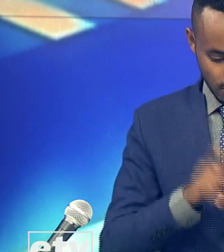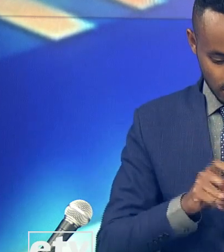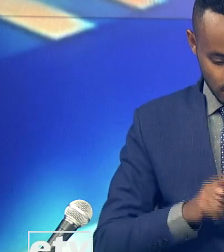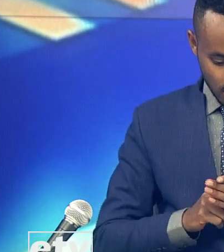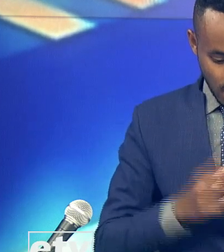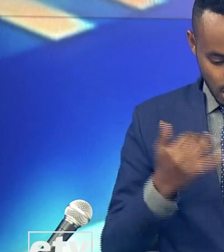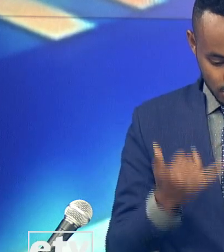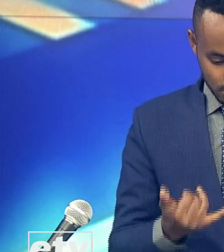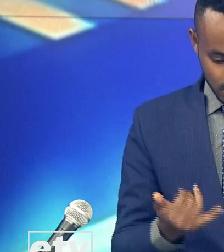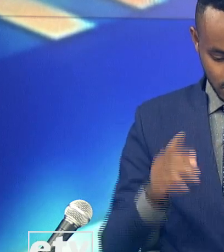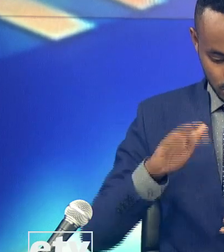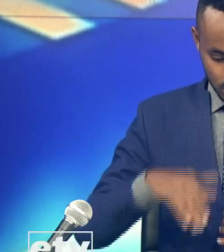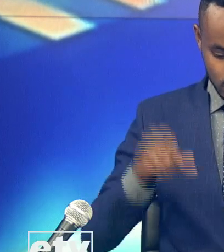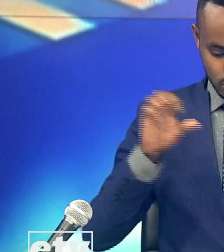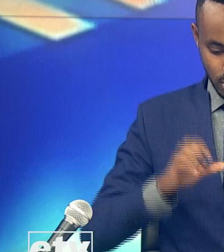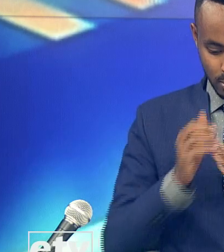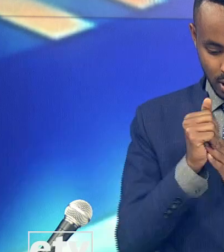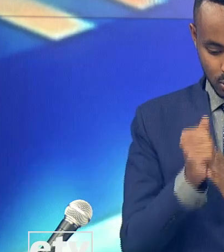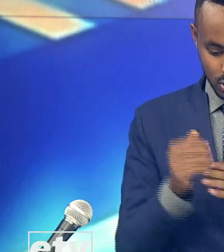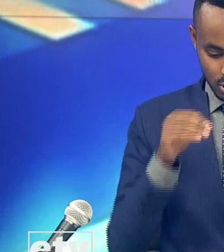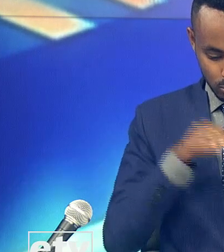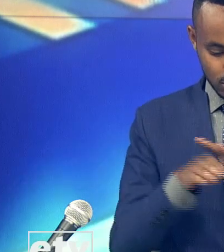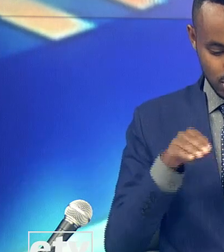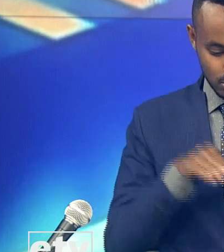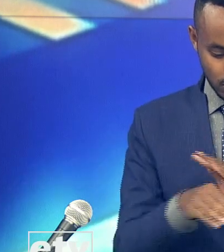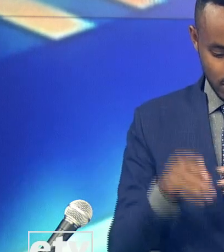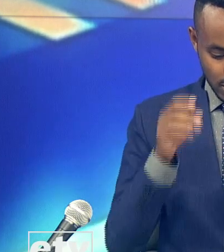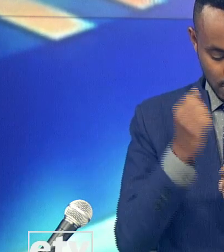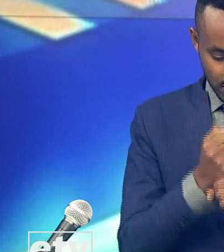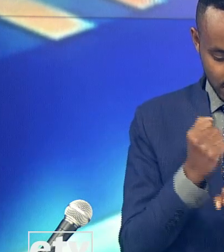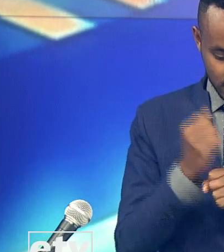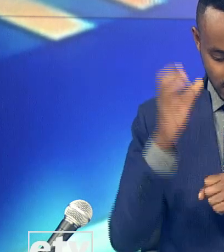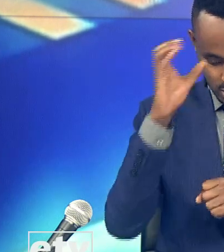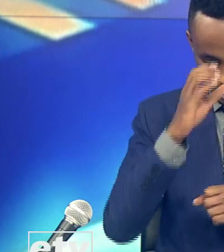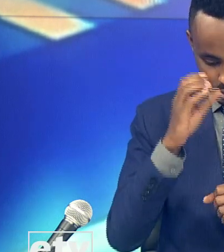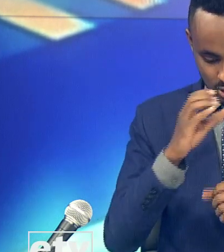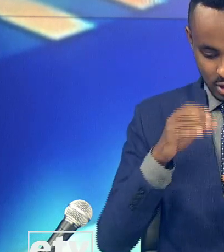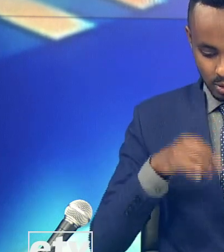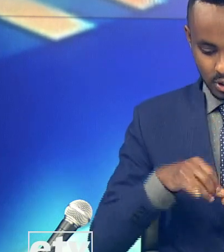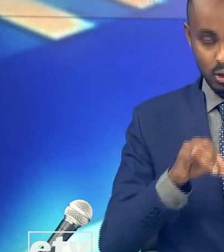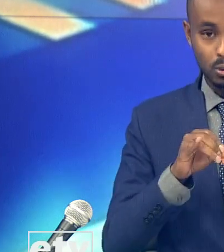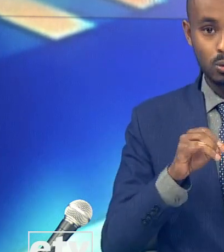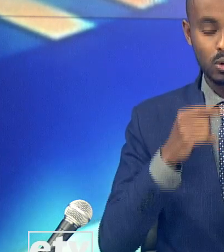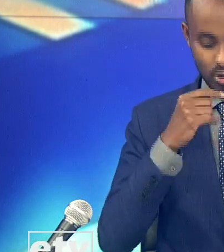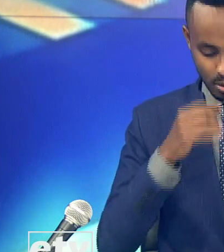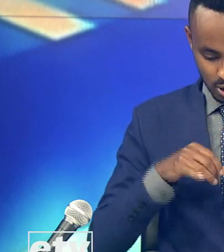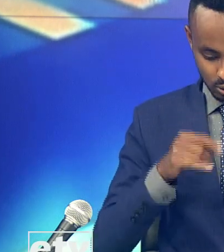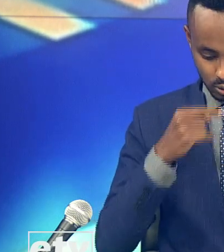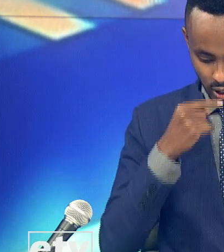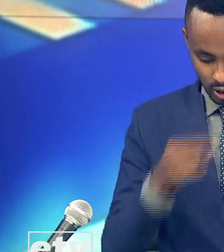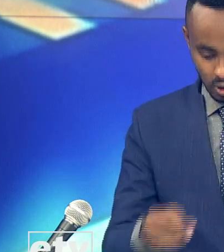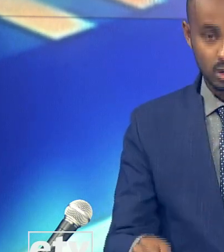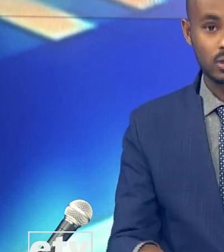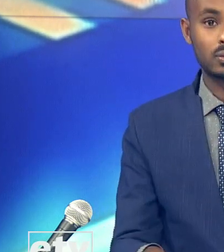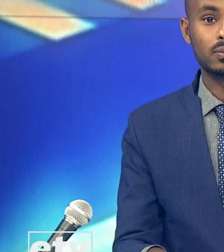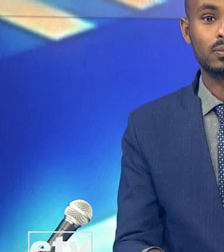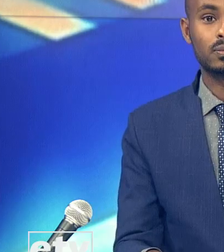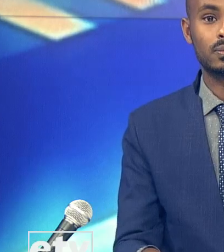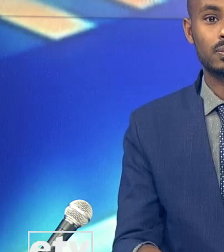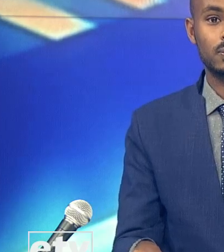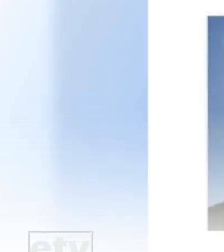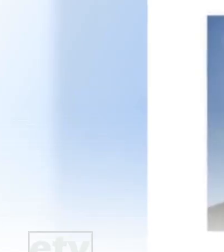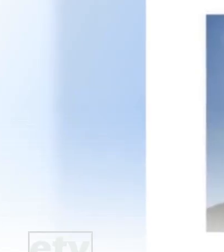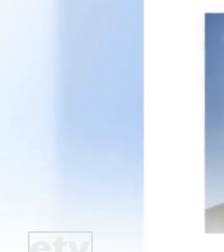አገልግሎት ዘግበዋል። አሁንም የቀሩትን የጁንታው አመራሮች የገቡበት ገብተው የማደን ስራቸውን እንደሚቀጥሉ ተናግረዋል።